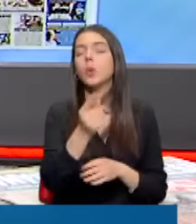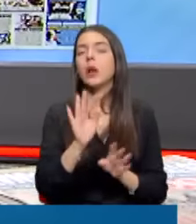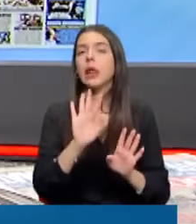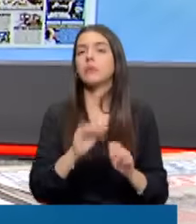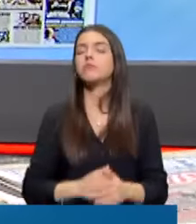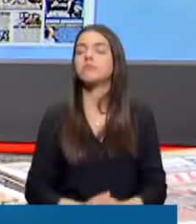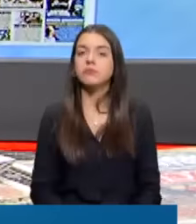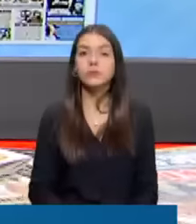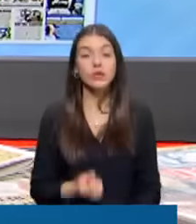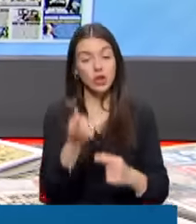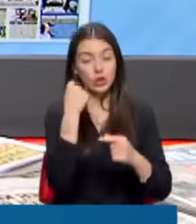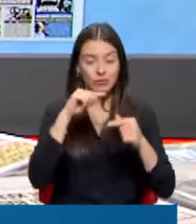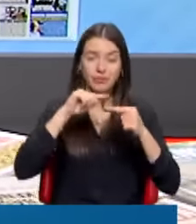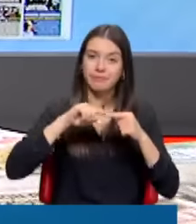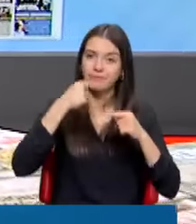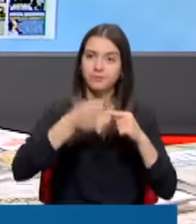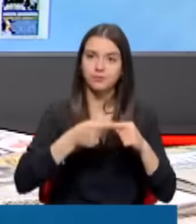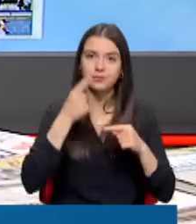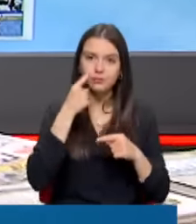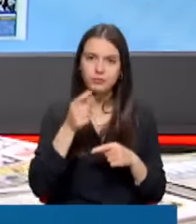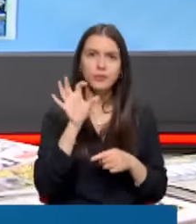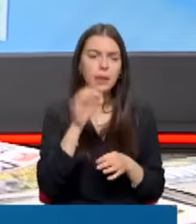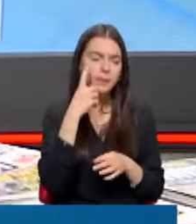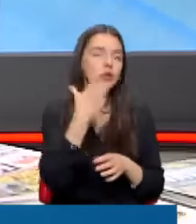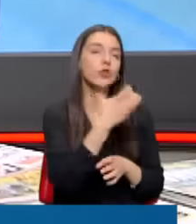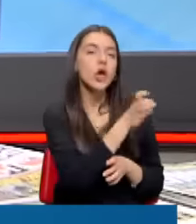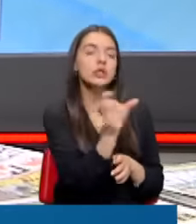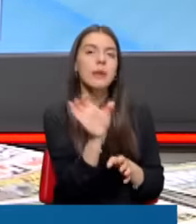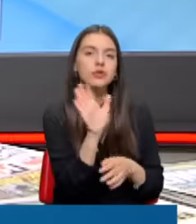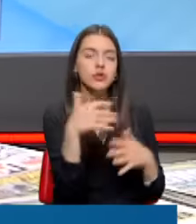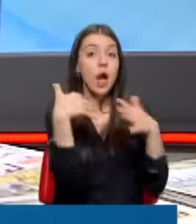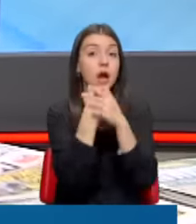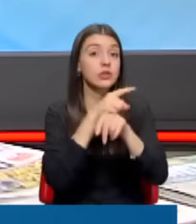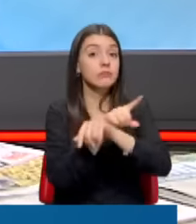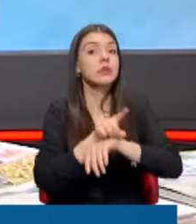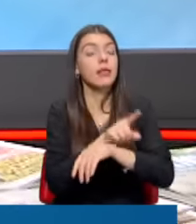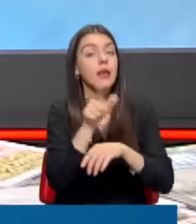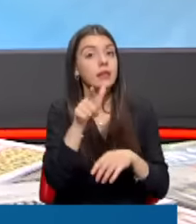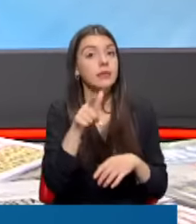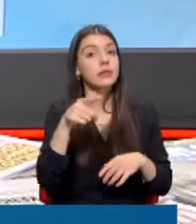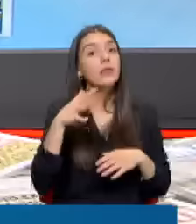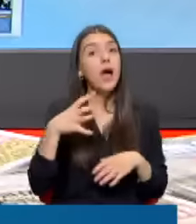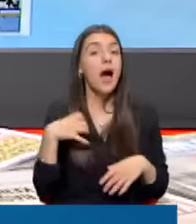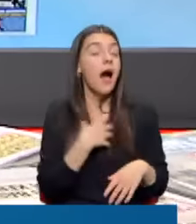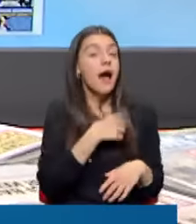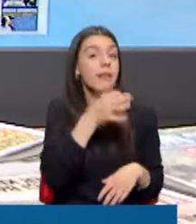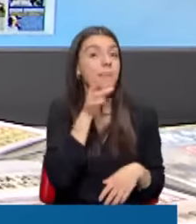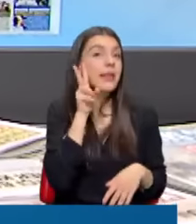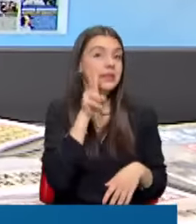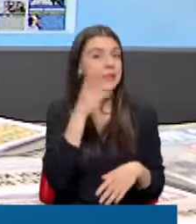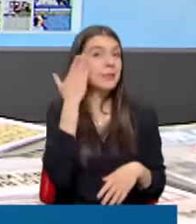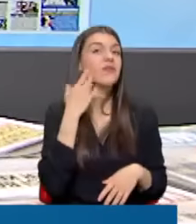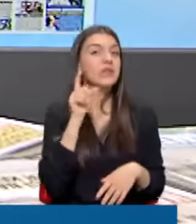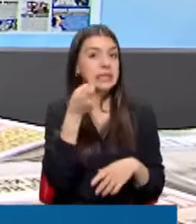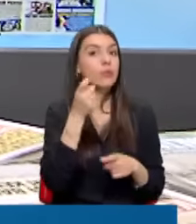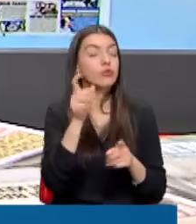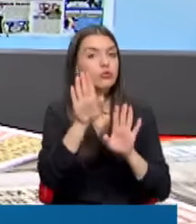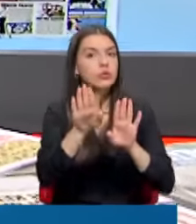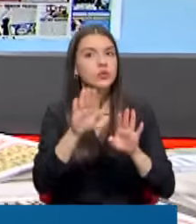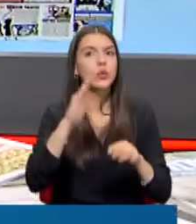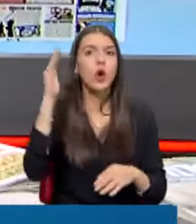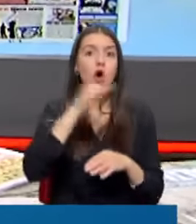Şimdi dün itibariyle mercek tutmuştuk. Akşam saatlerinde ana haberde de izleme fırsatına sahip oldunuz. Ucuz